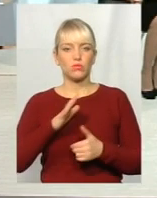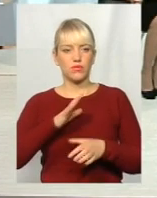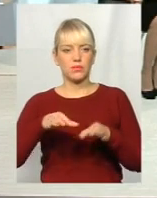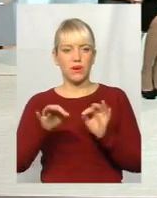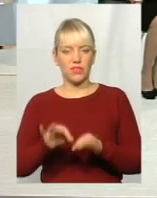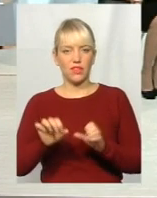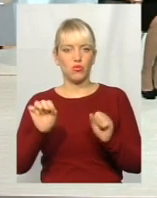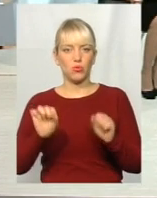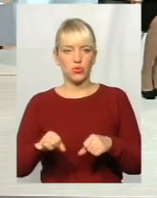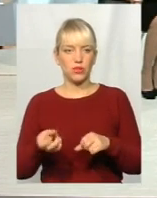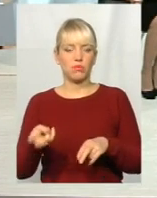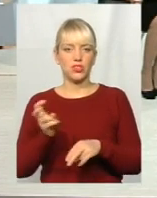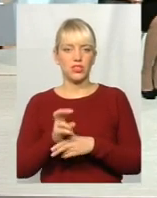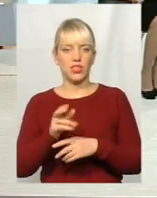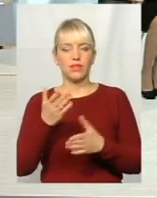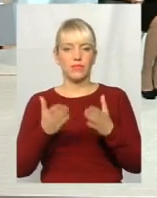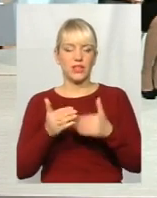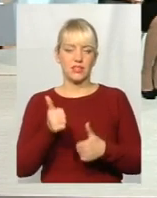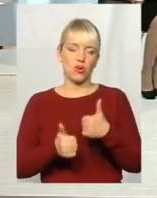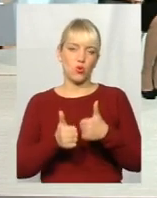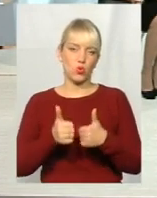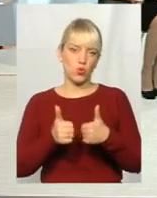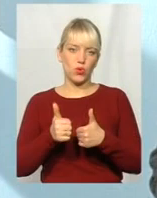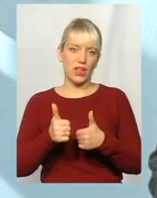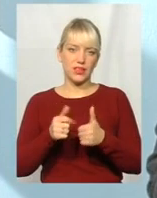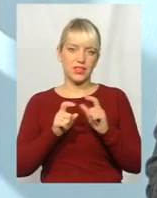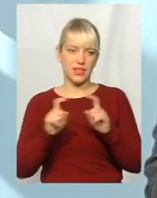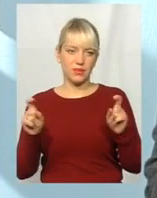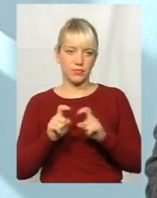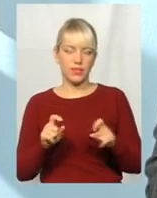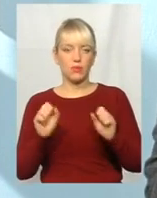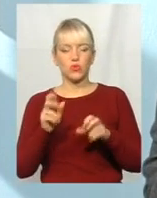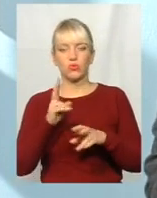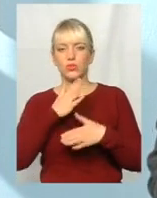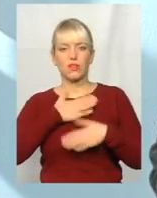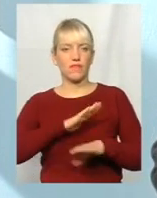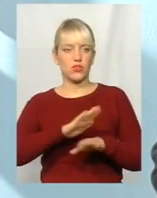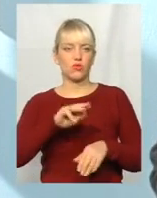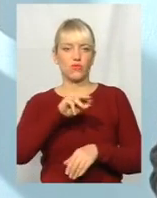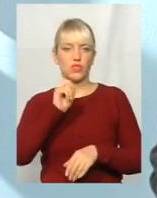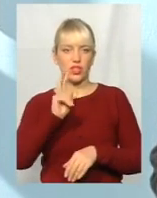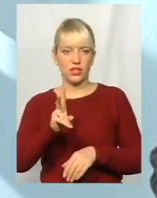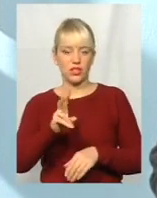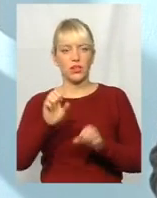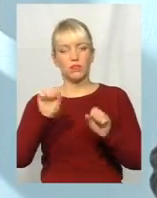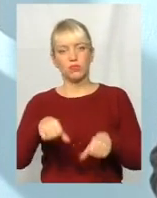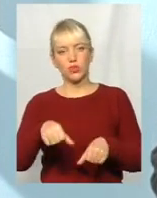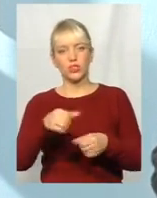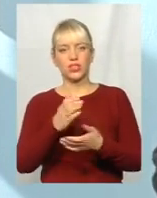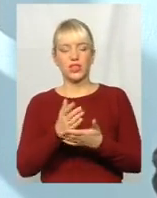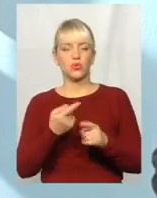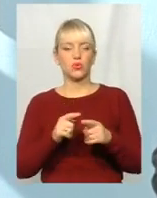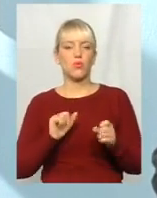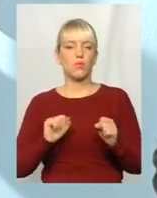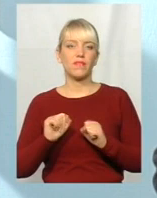можливо, пройшли якісь конкуренти, тобто, може, когось і не влаштовує ЖЕК, може, є той